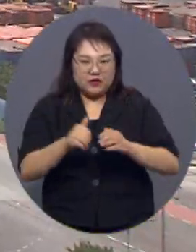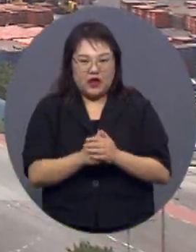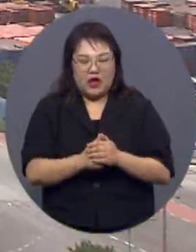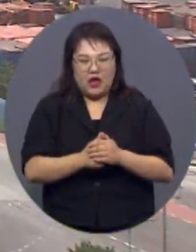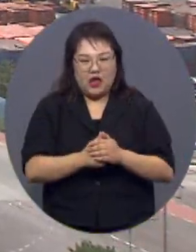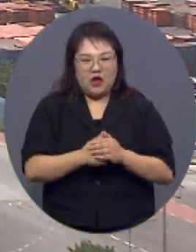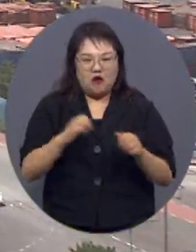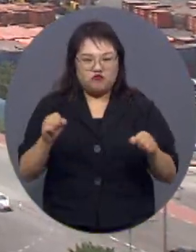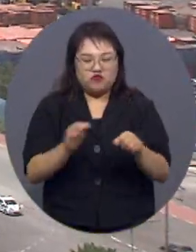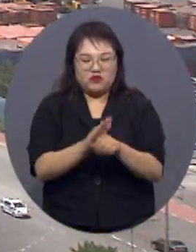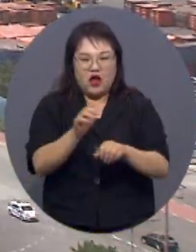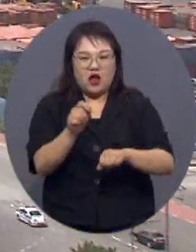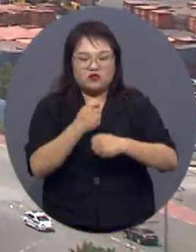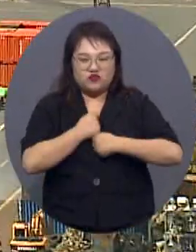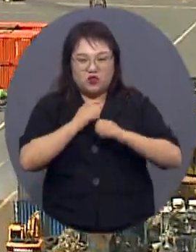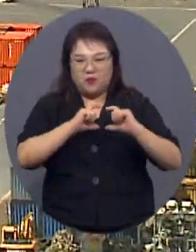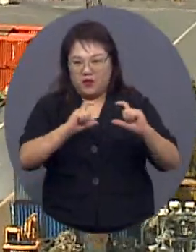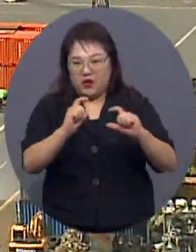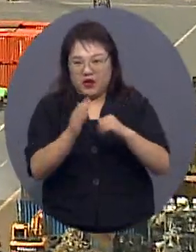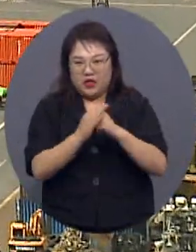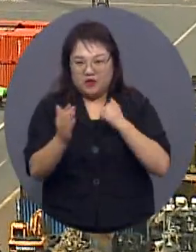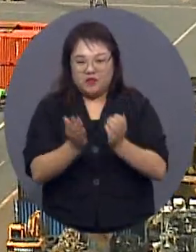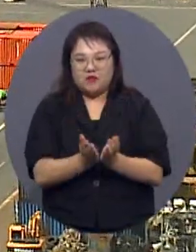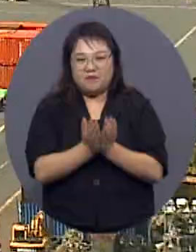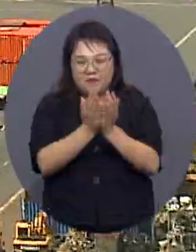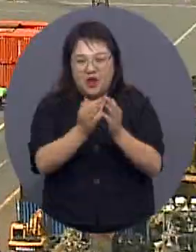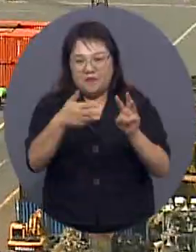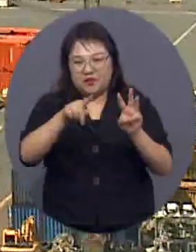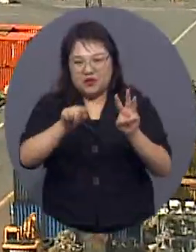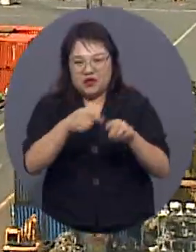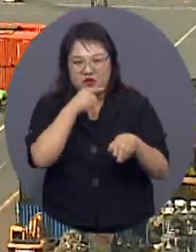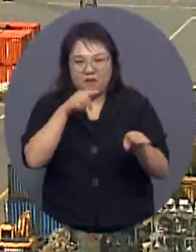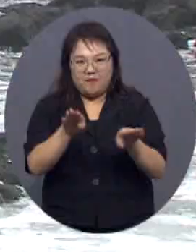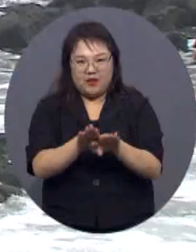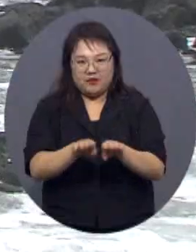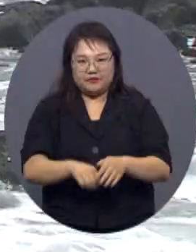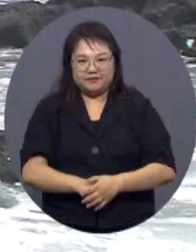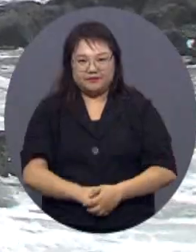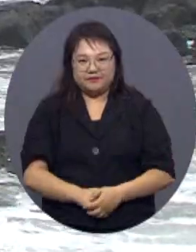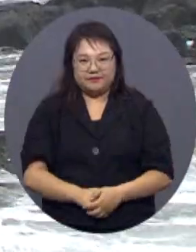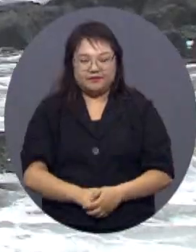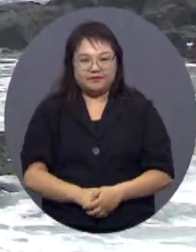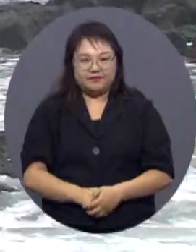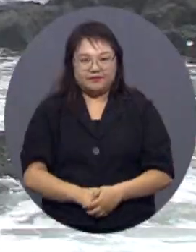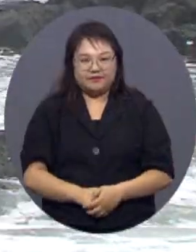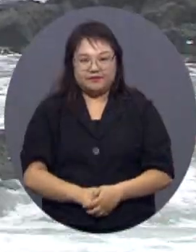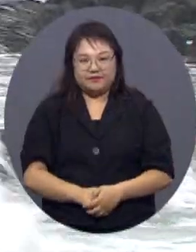전 해상에 풍랑주의보가 발효된 가운데 여객선 3척이 결항됐습니다.